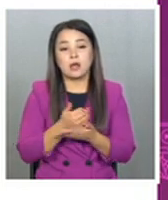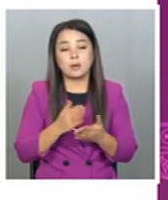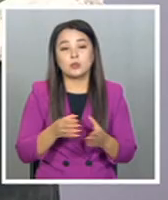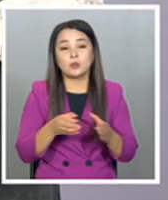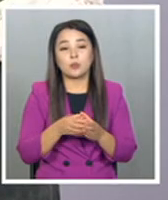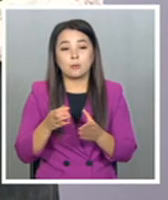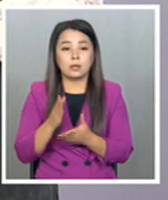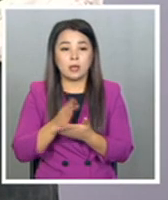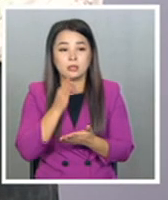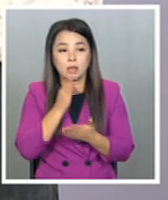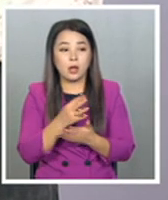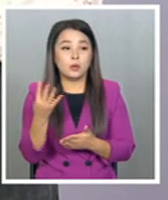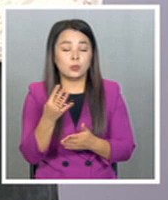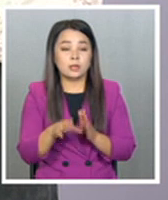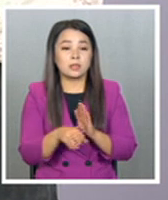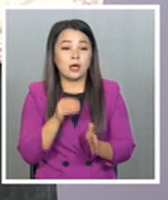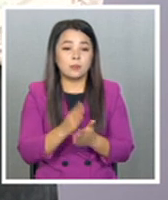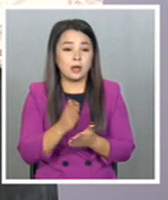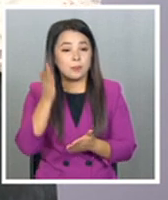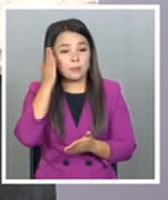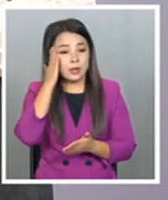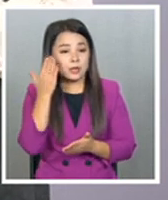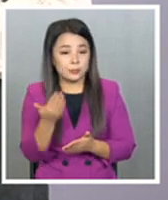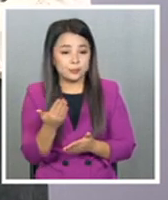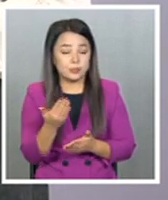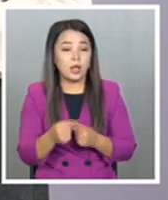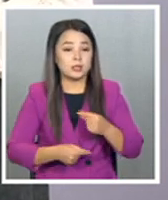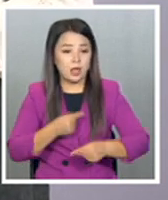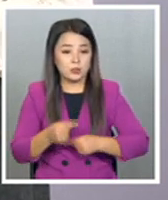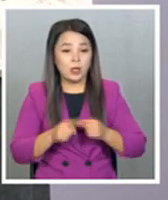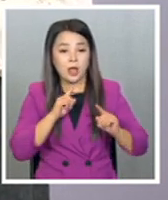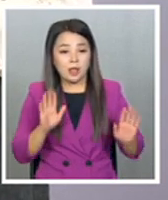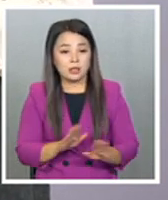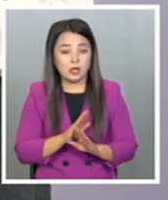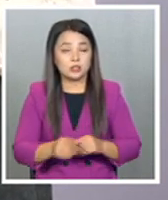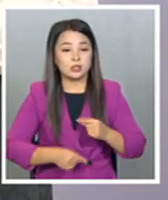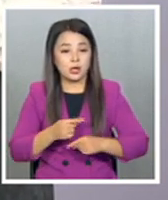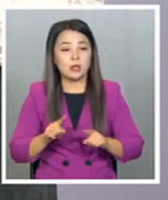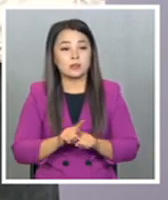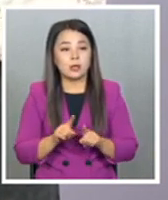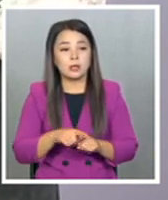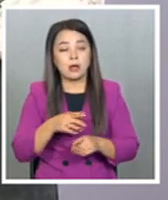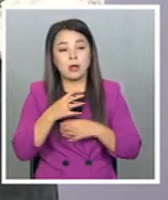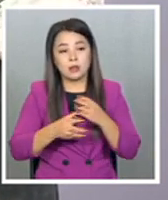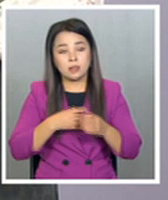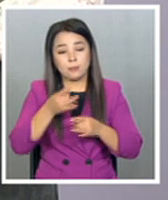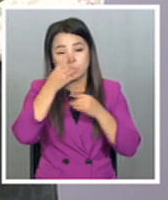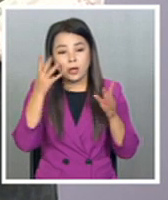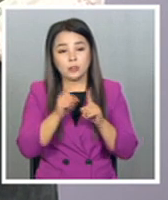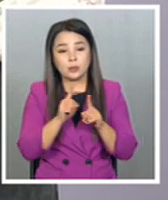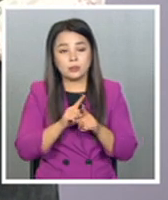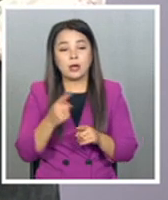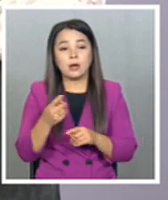топтастырылуда. Төртінші таңдалып алынған пікір – дәстүрлі ән жырымыз әлем мәдениетінің айнымас бір